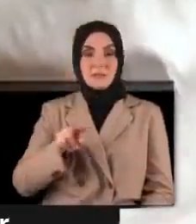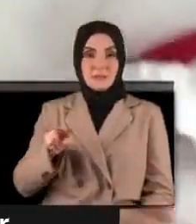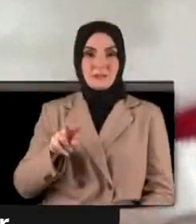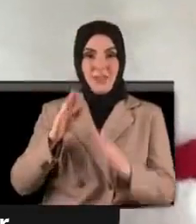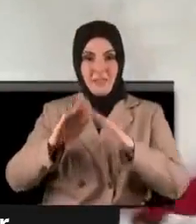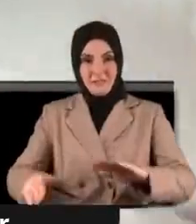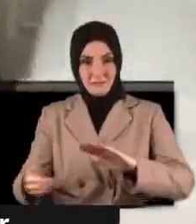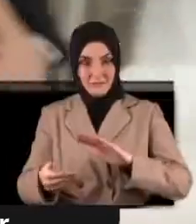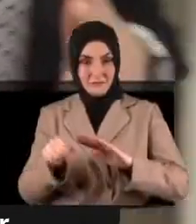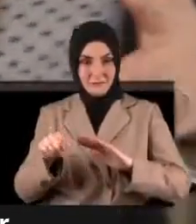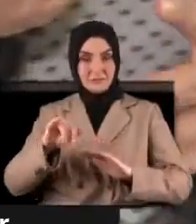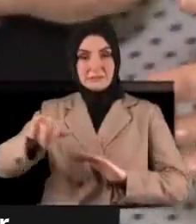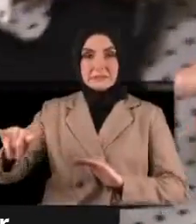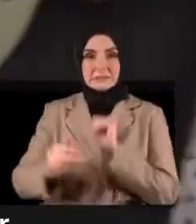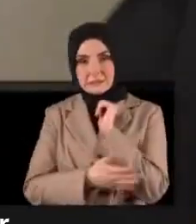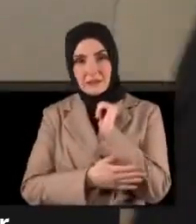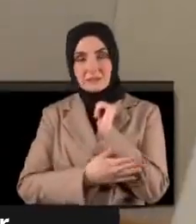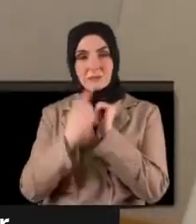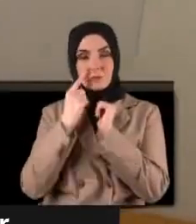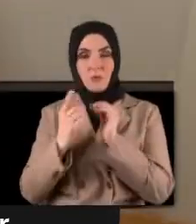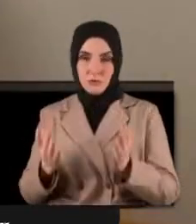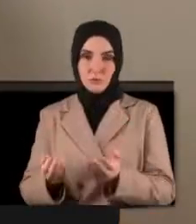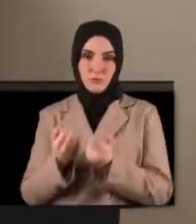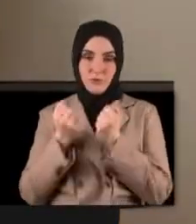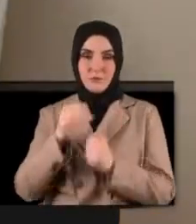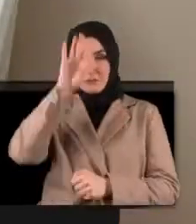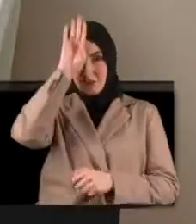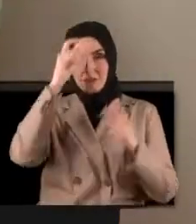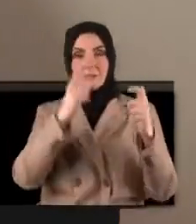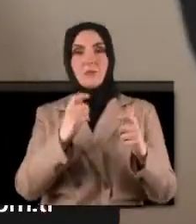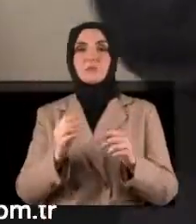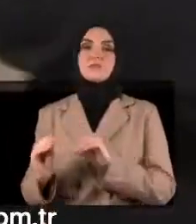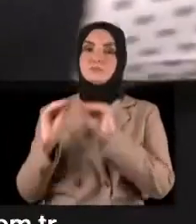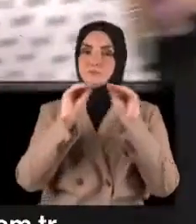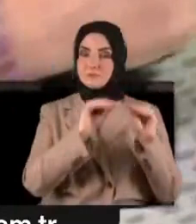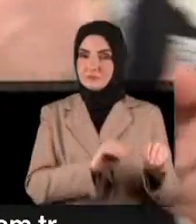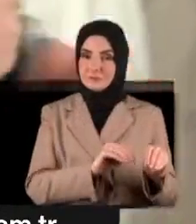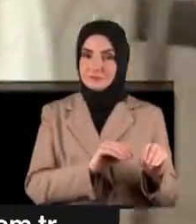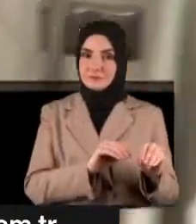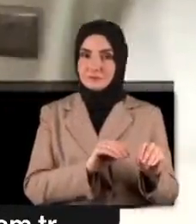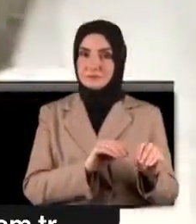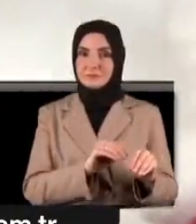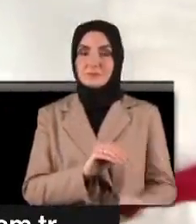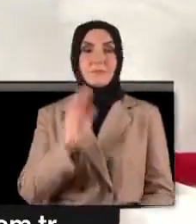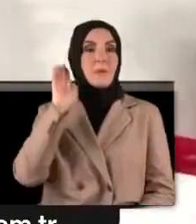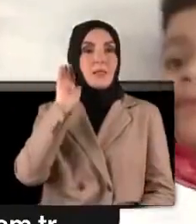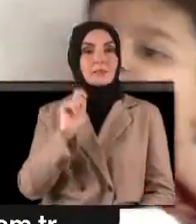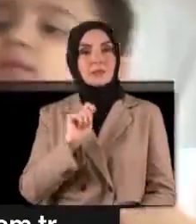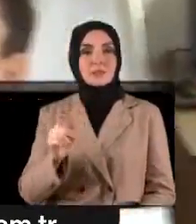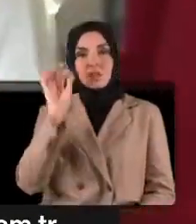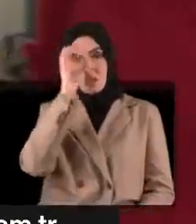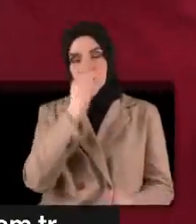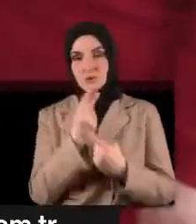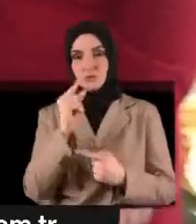Çevredekilerin yardımlarıyla kurtarıldılar ve İstanbul'a getirildiler Malatya'dan. Malatya Yeşilyurt'tan. Efe